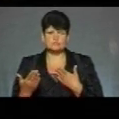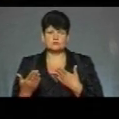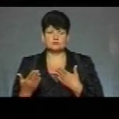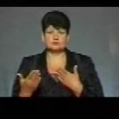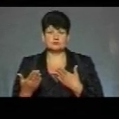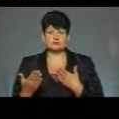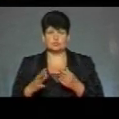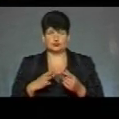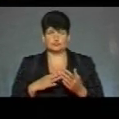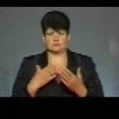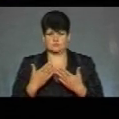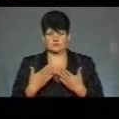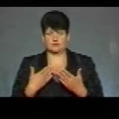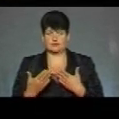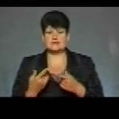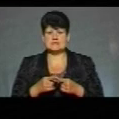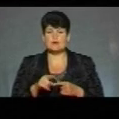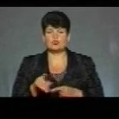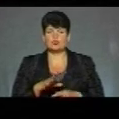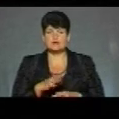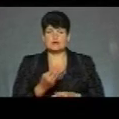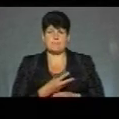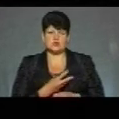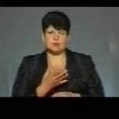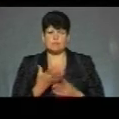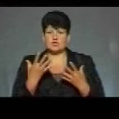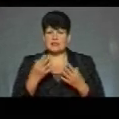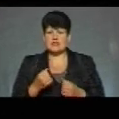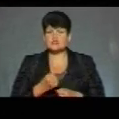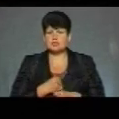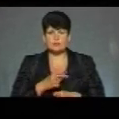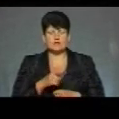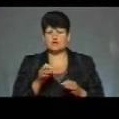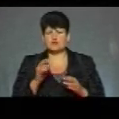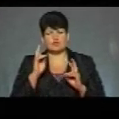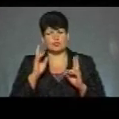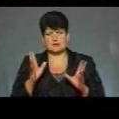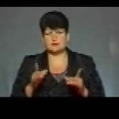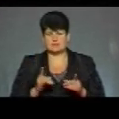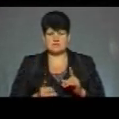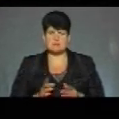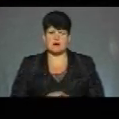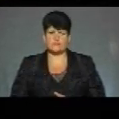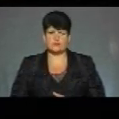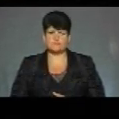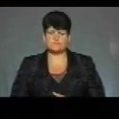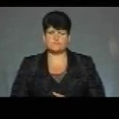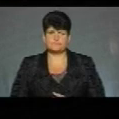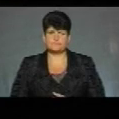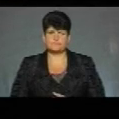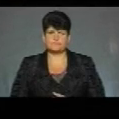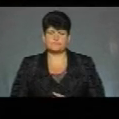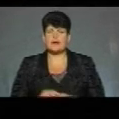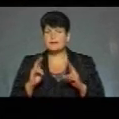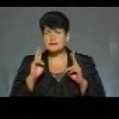якусь комунікацію. Це було їхнє бажання. Про день жалоби вони нічого не знали насправді. Не